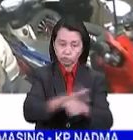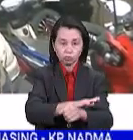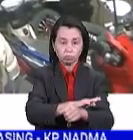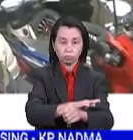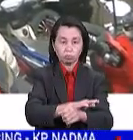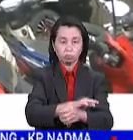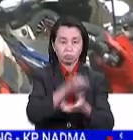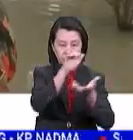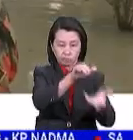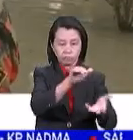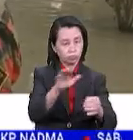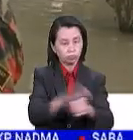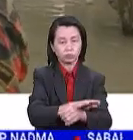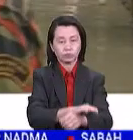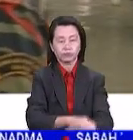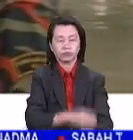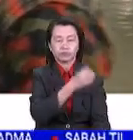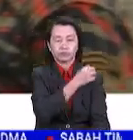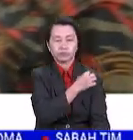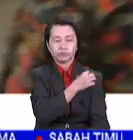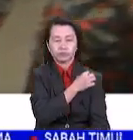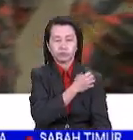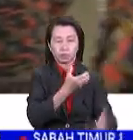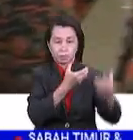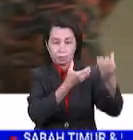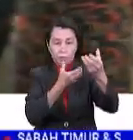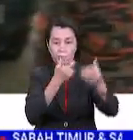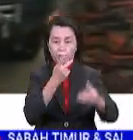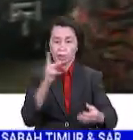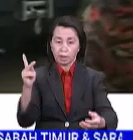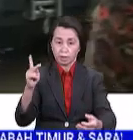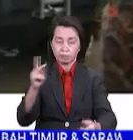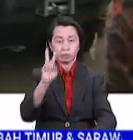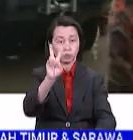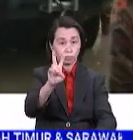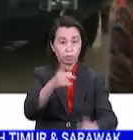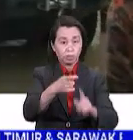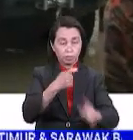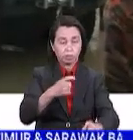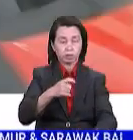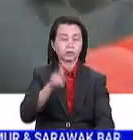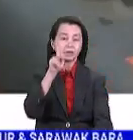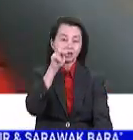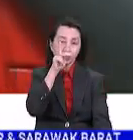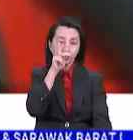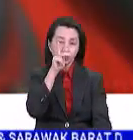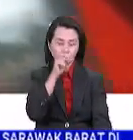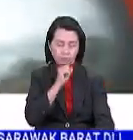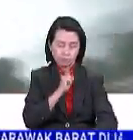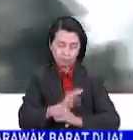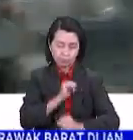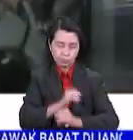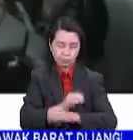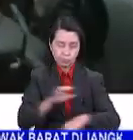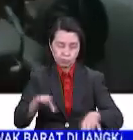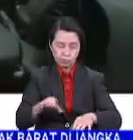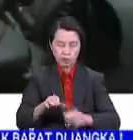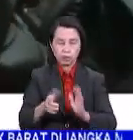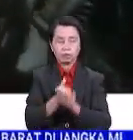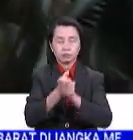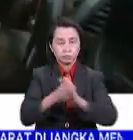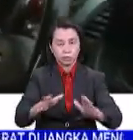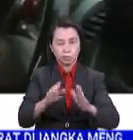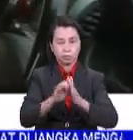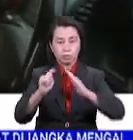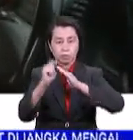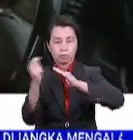lah. Pegawai Bom Berkanan 2, Samsul Anwar Halib dari JBPM Kedah gigih melaksanakan tugas menyelamat di